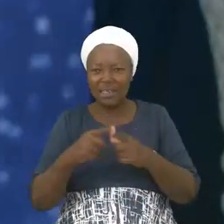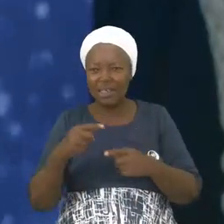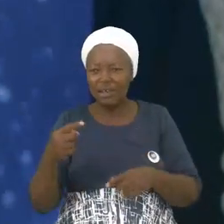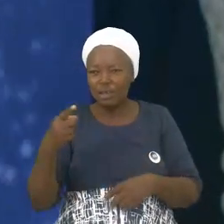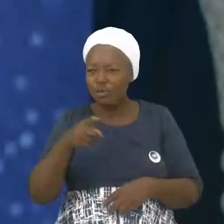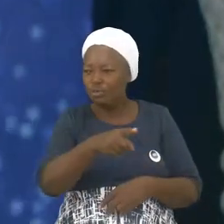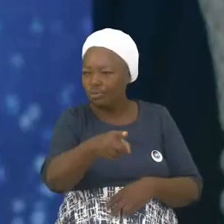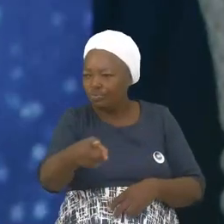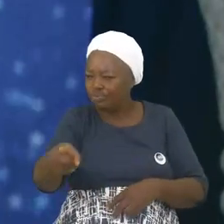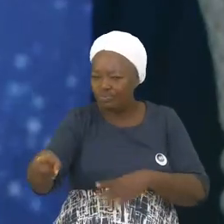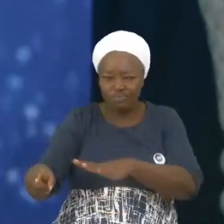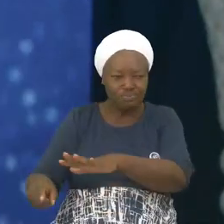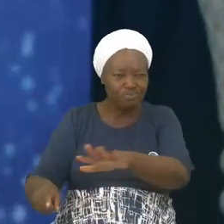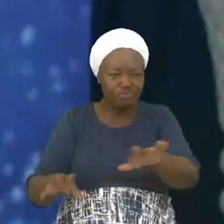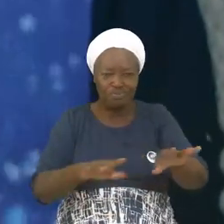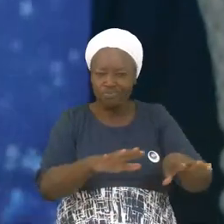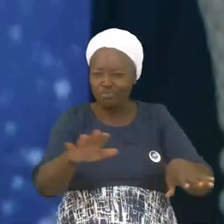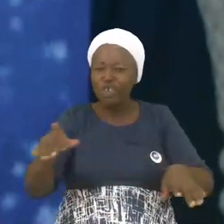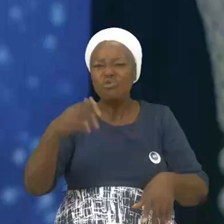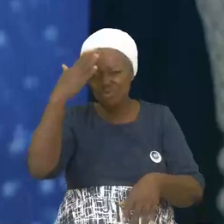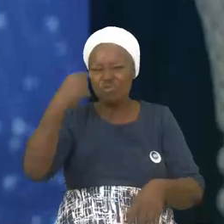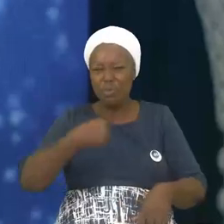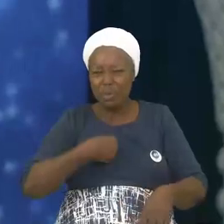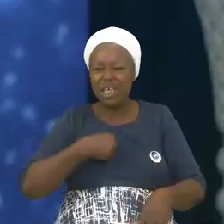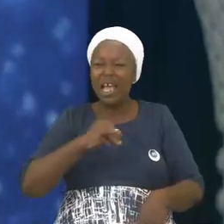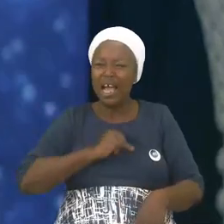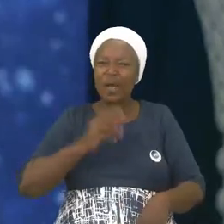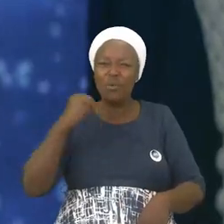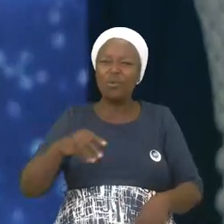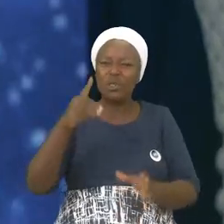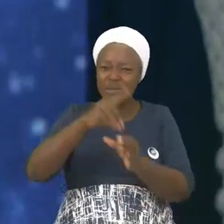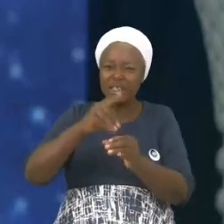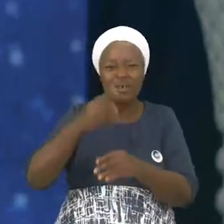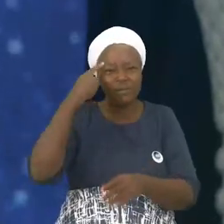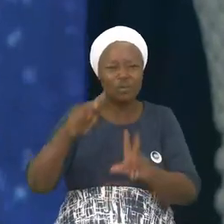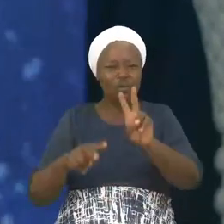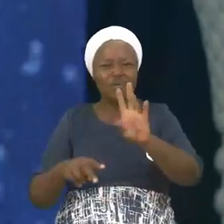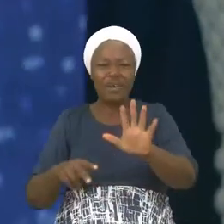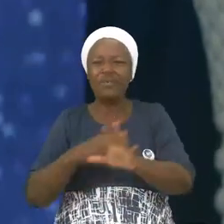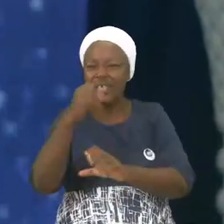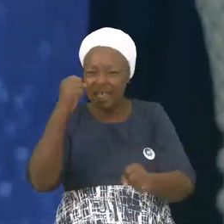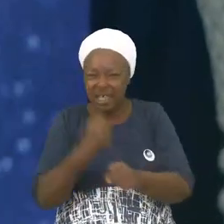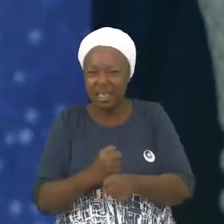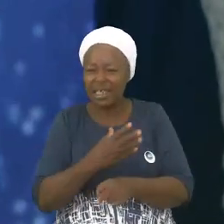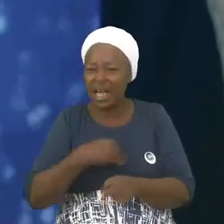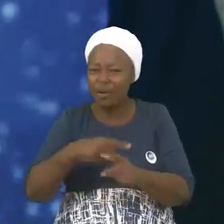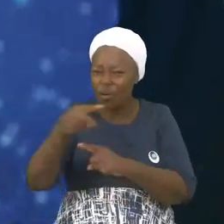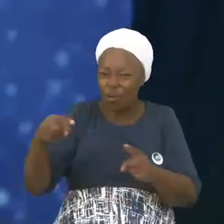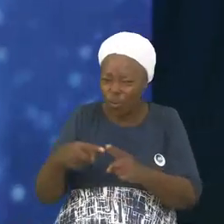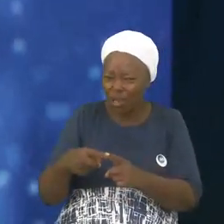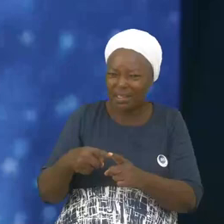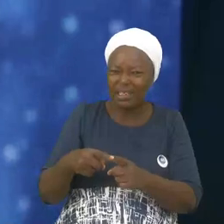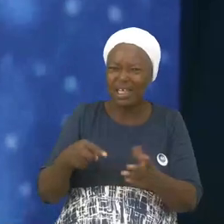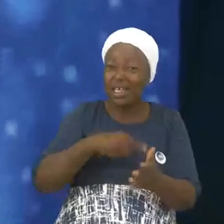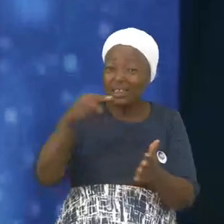Alors, elle a commencé à parler. Elle a dit, vous qui êtes ici, vous me connaissez. J'étais paralysé